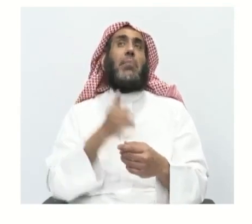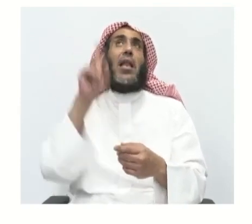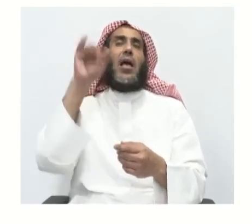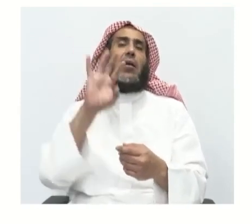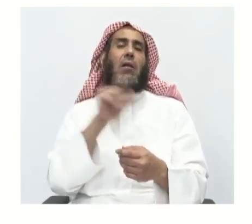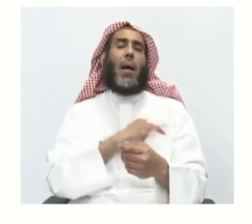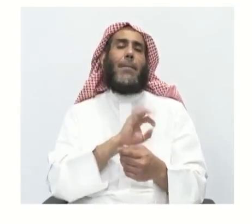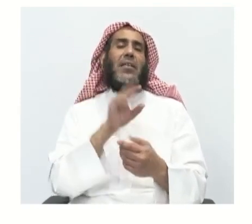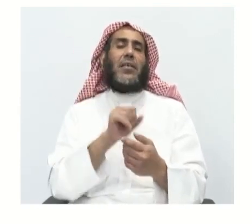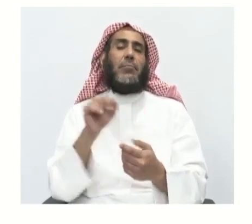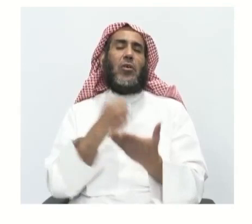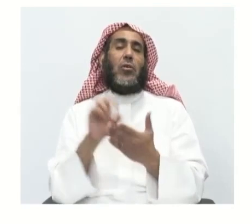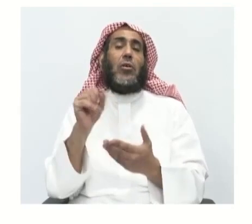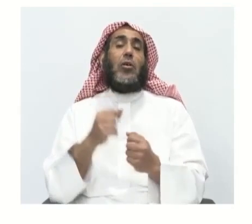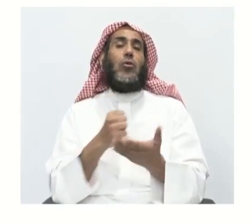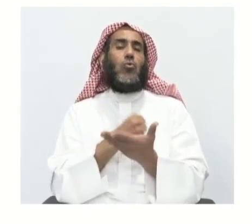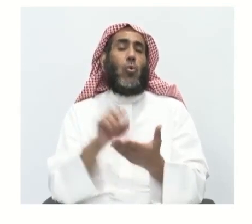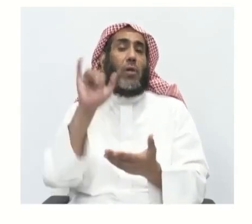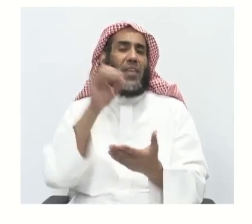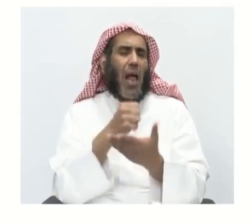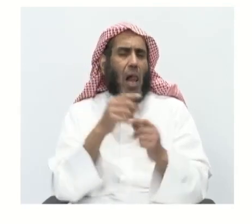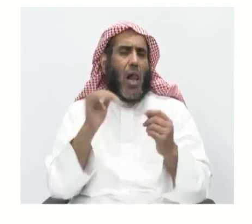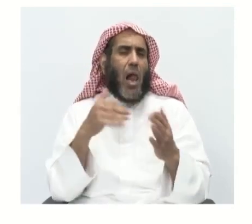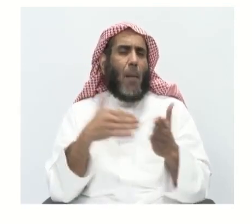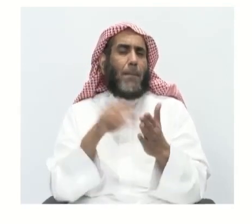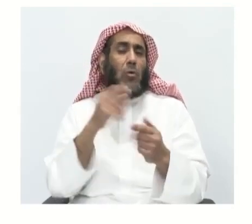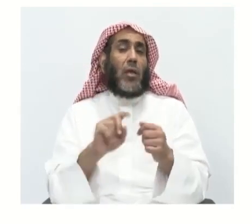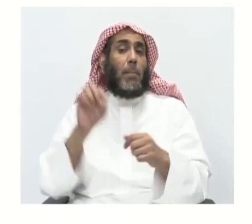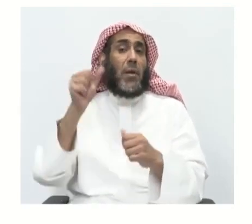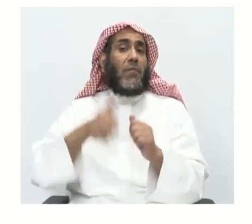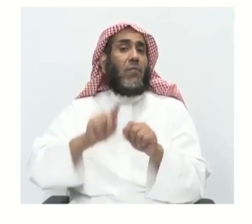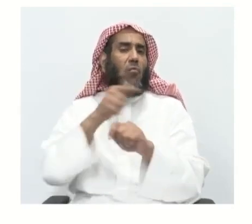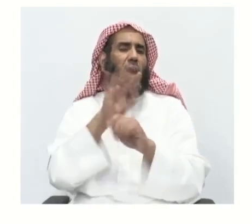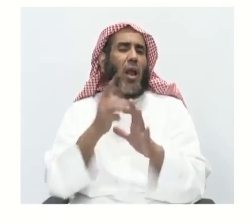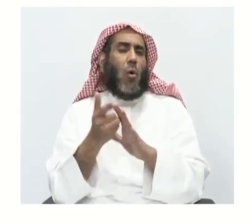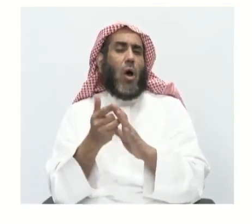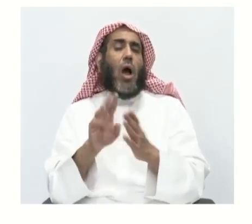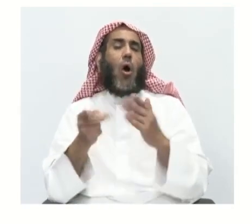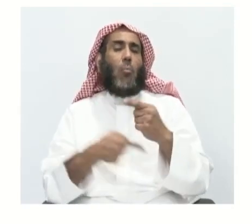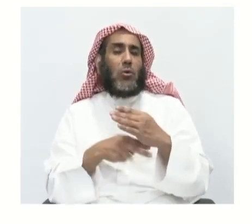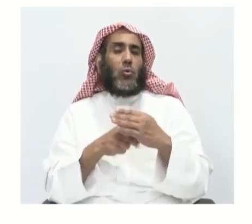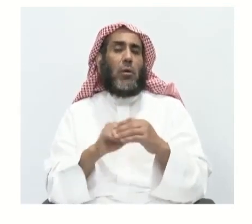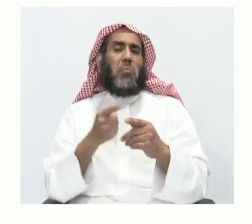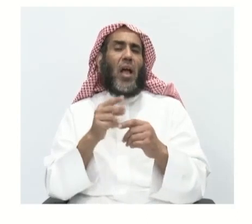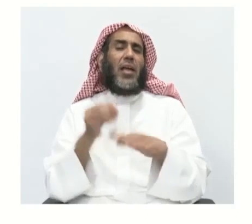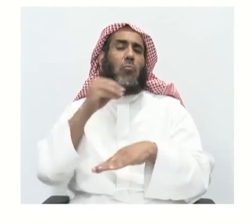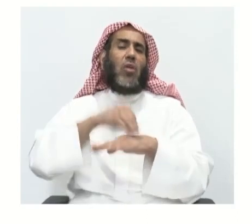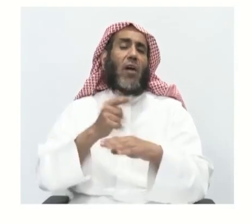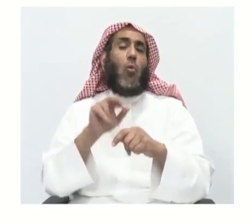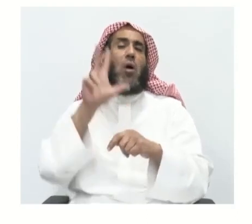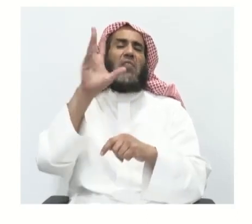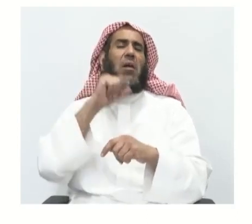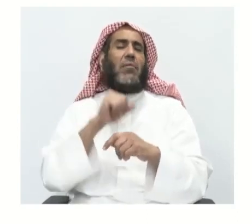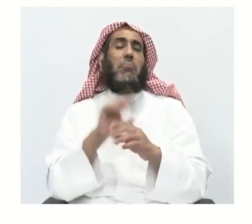الرحيم تحذف ياء المنقوص اذا كان مرفوعا او مجرورا غير مضاف ولا معرف